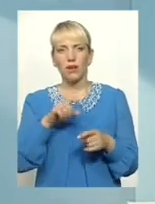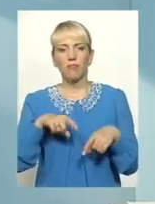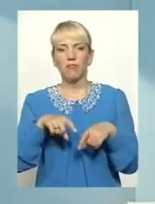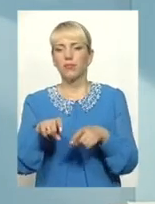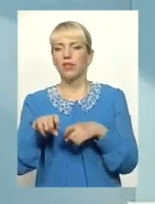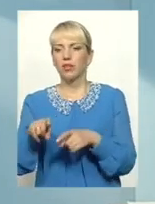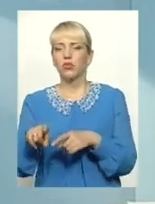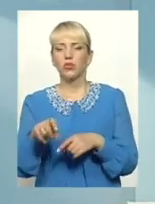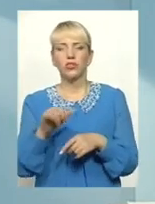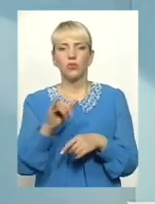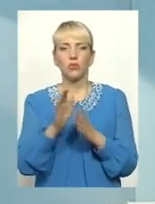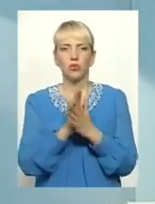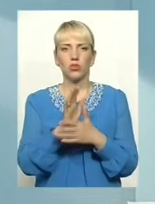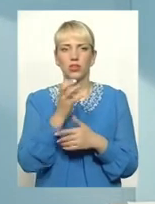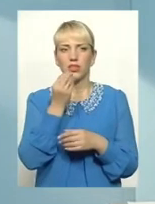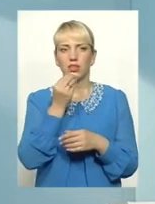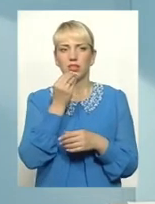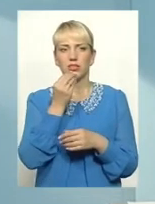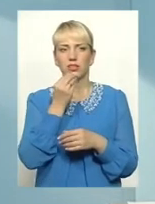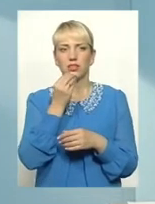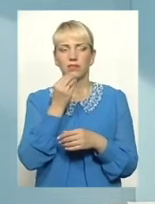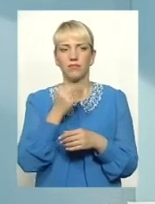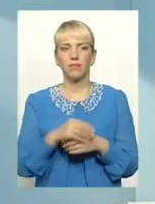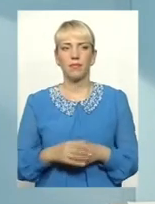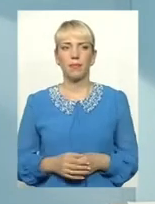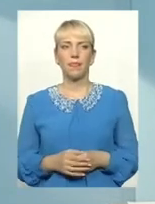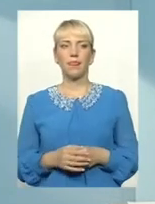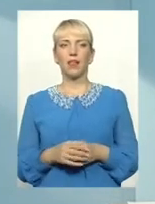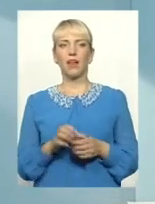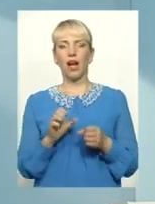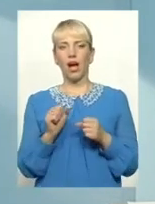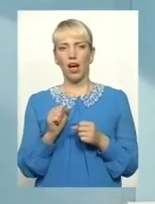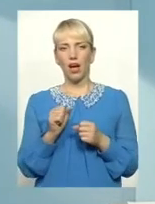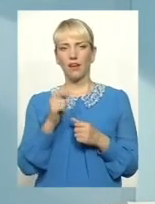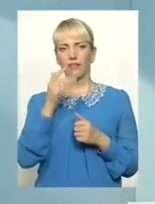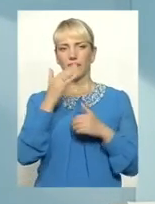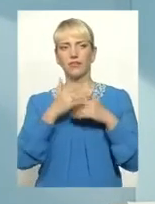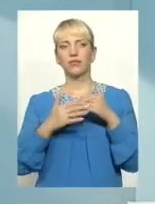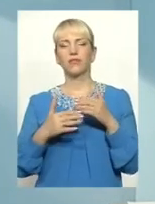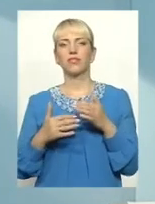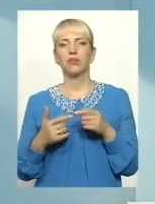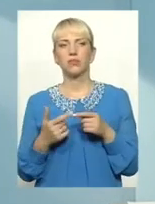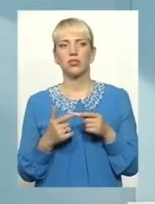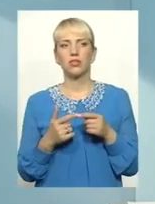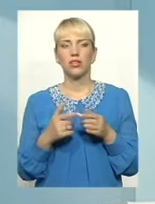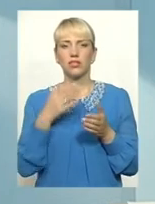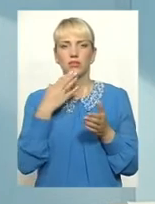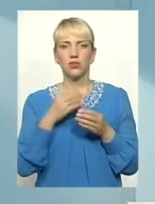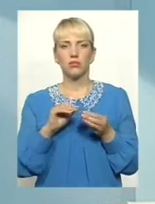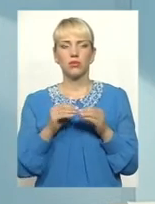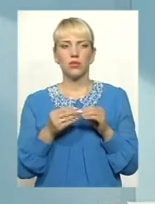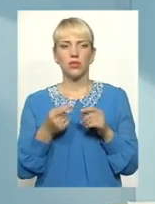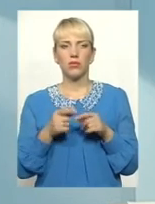надії, що їм дадуть поїсти, вони якось переживуть. А, вибачте, кожний з манікюром і своїми проблемами, їм